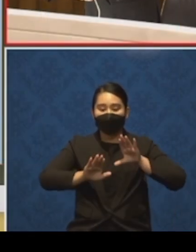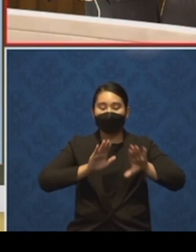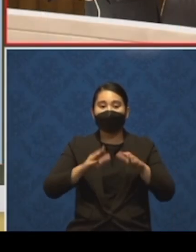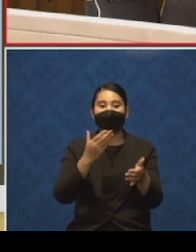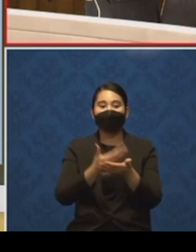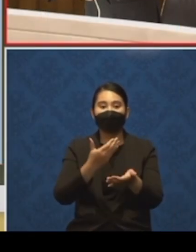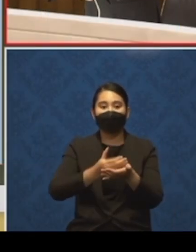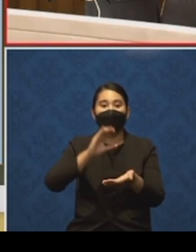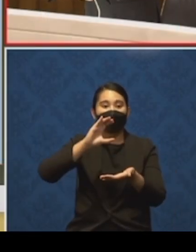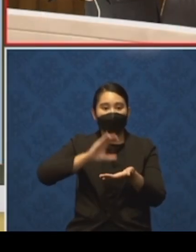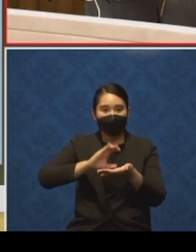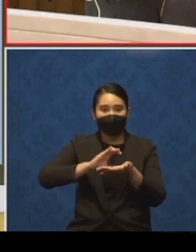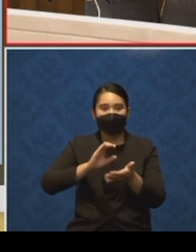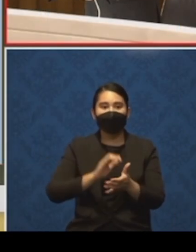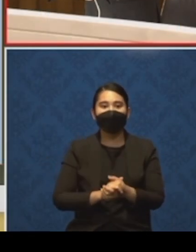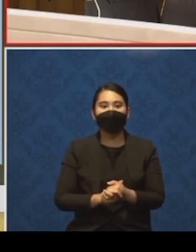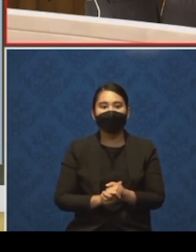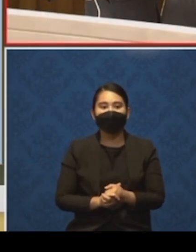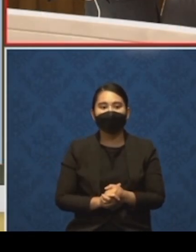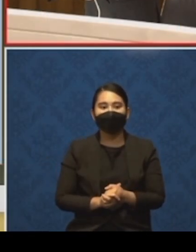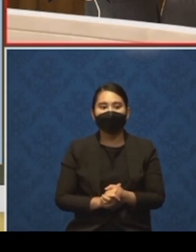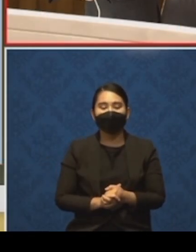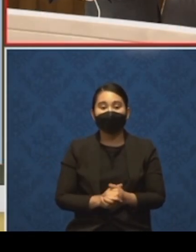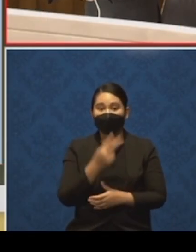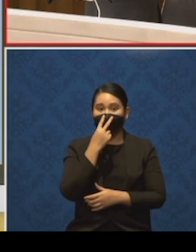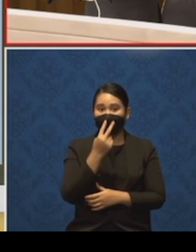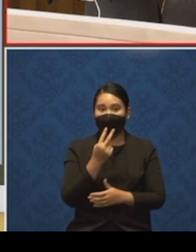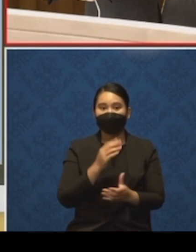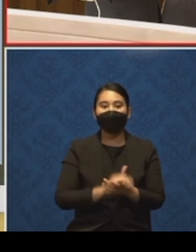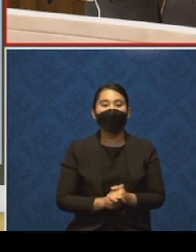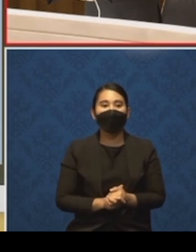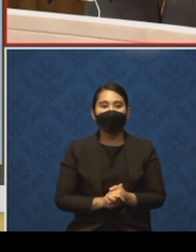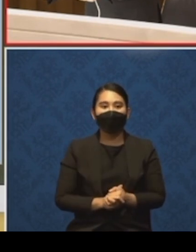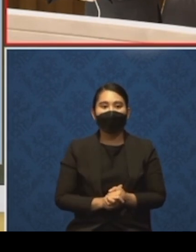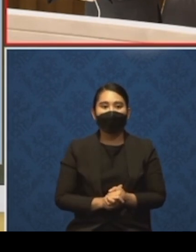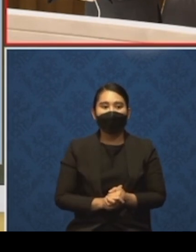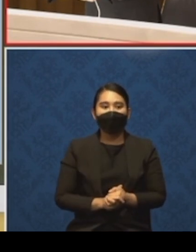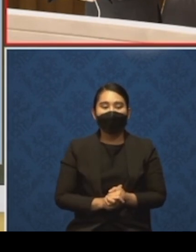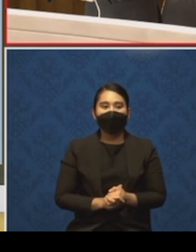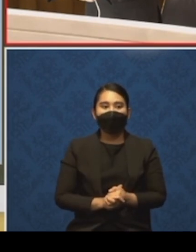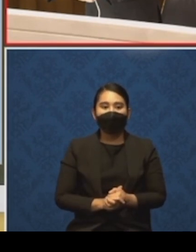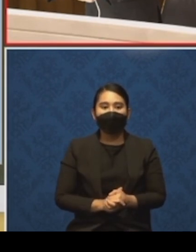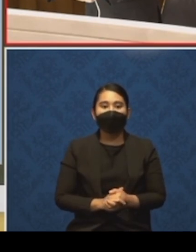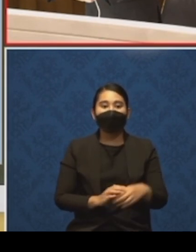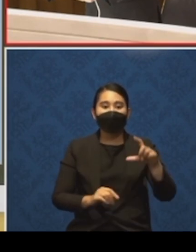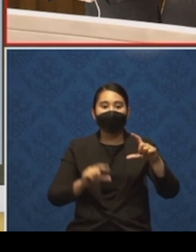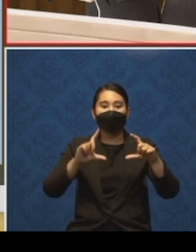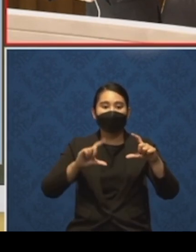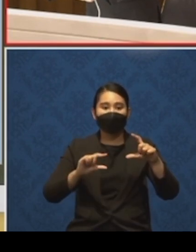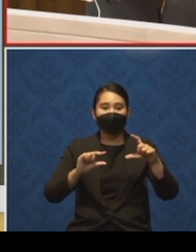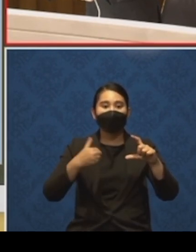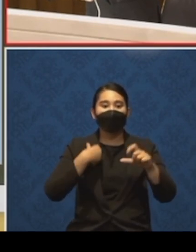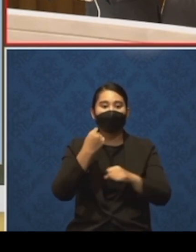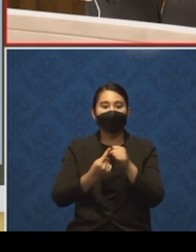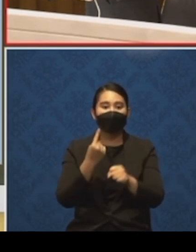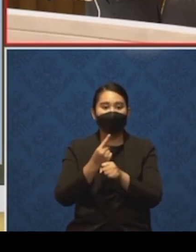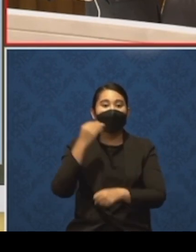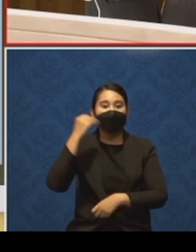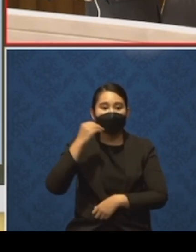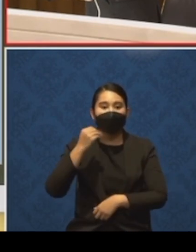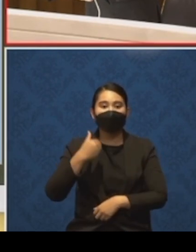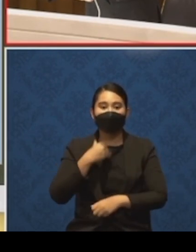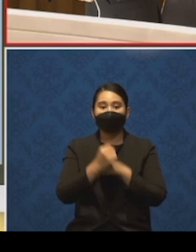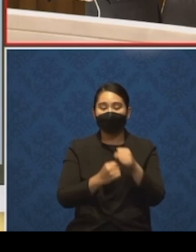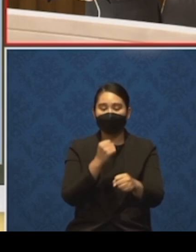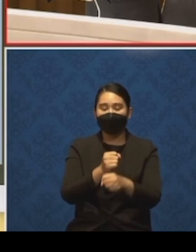ณต่องบประมาณประเทศก็จะเห็นได้ว่าสัดส่วนนั้นก็ลดลงทุกปีเช่นกันนะปี63ได้